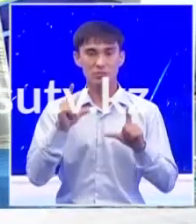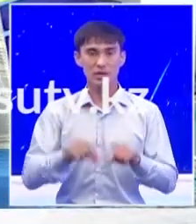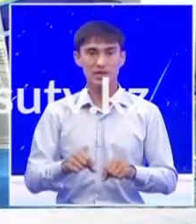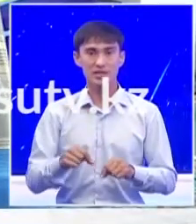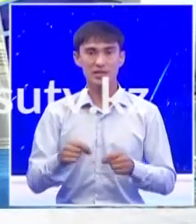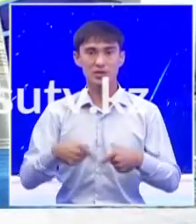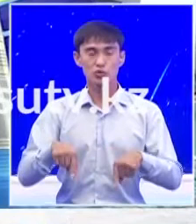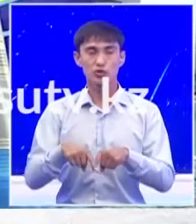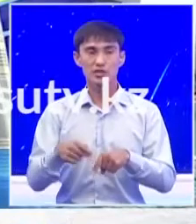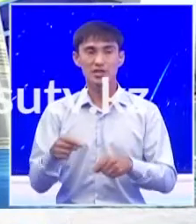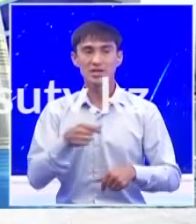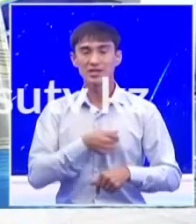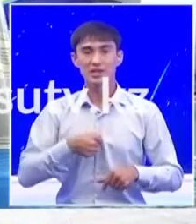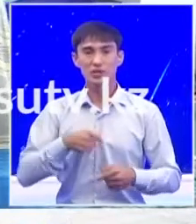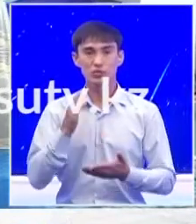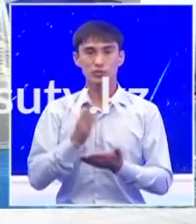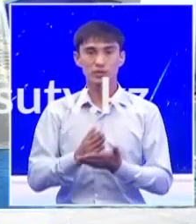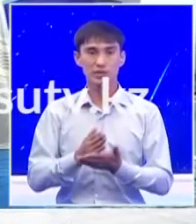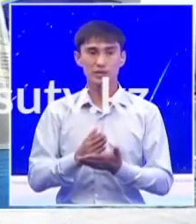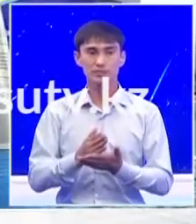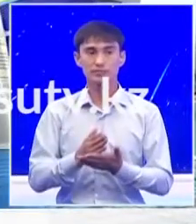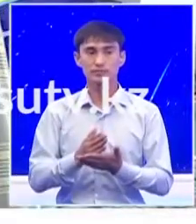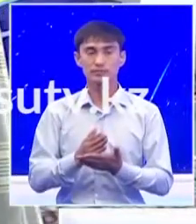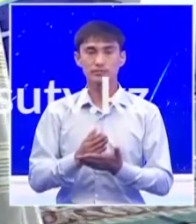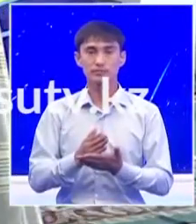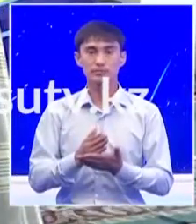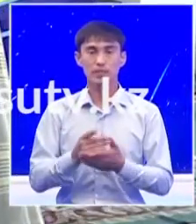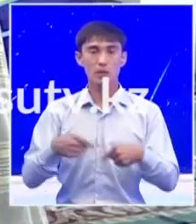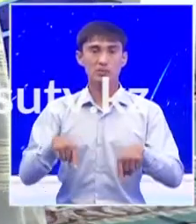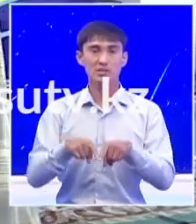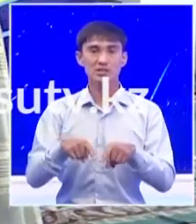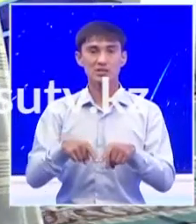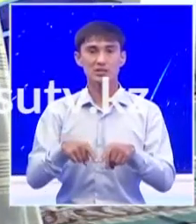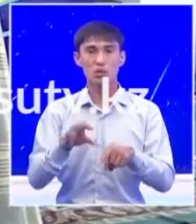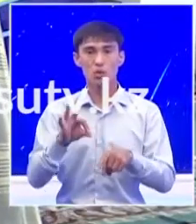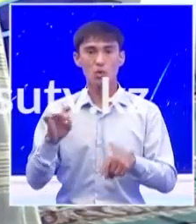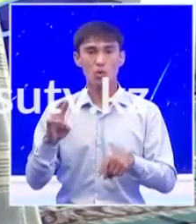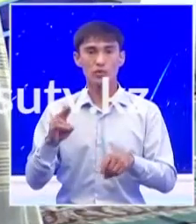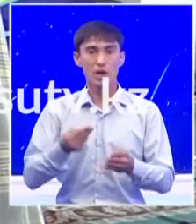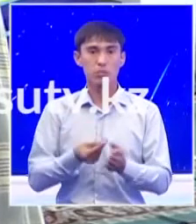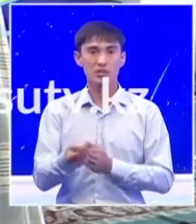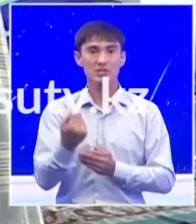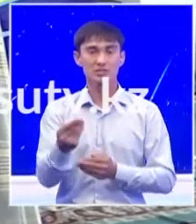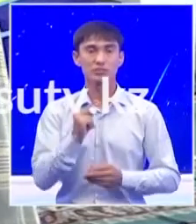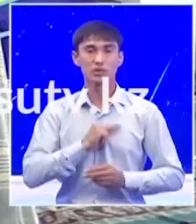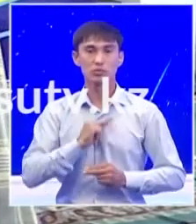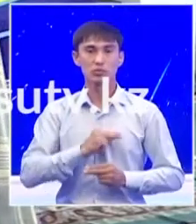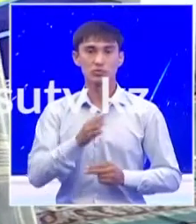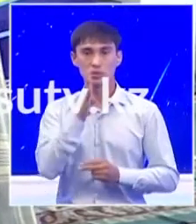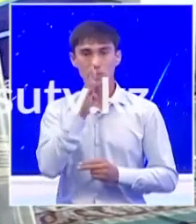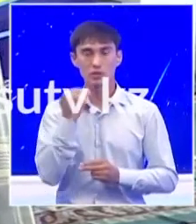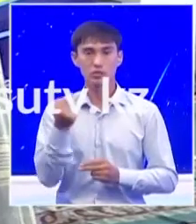Тренеры у нас уже определены. Общественное объединение выплачивает им заработную плату и